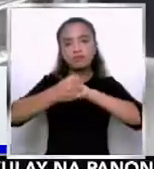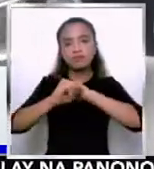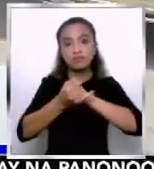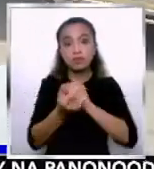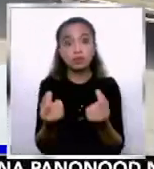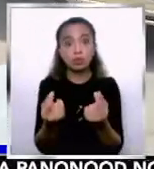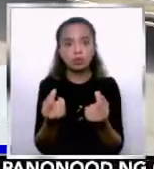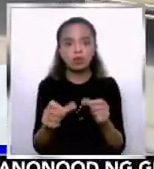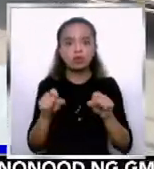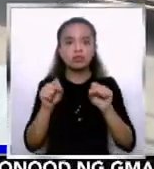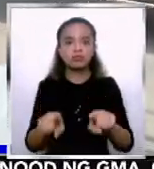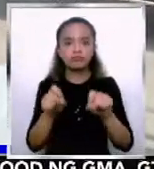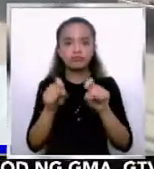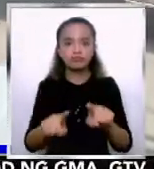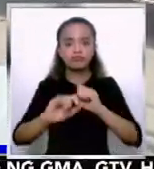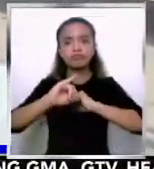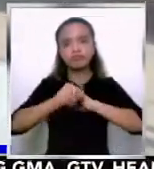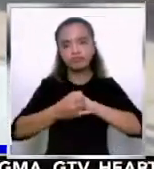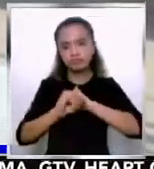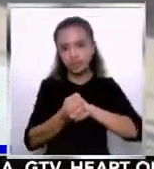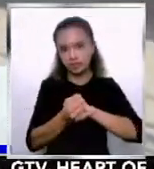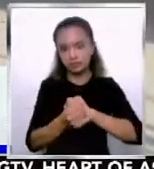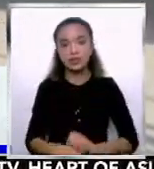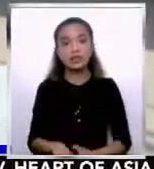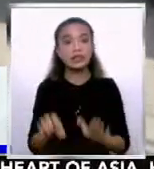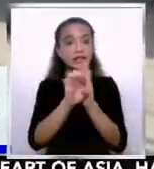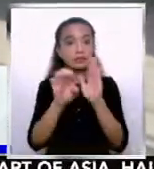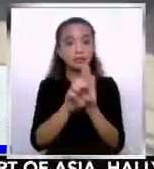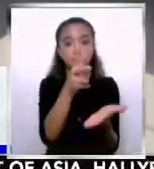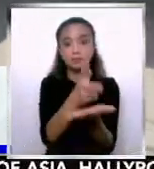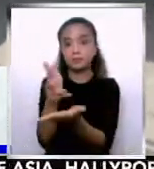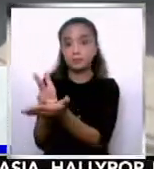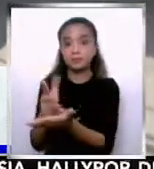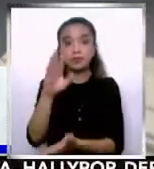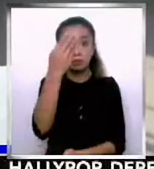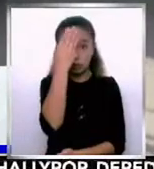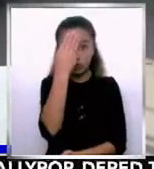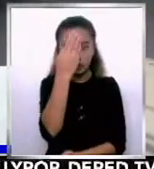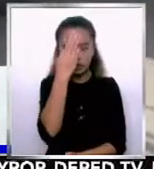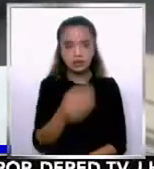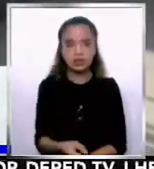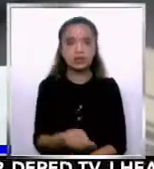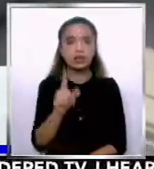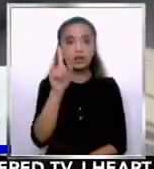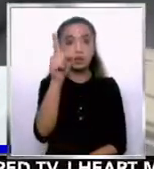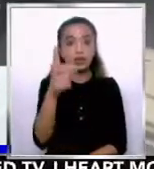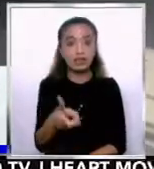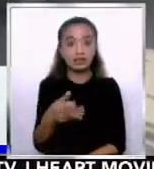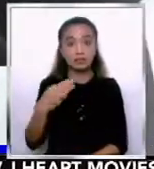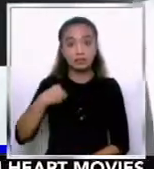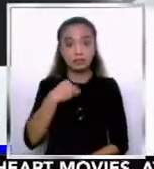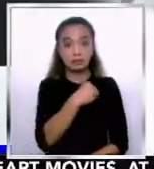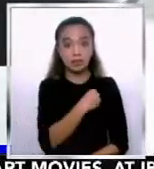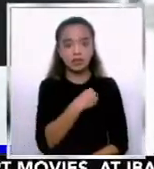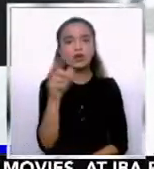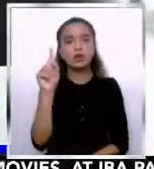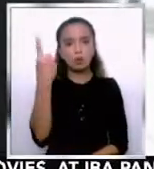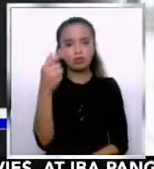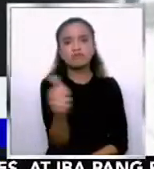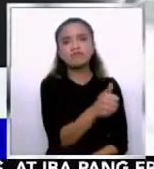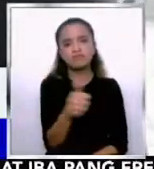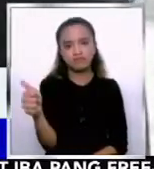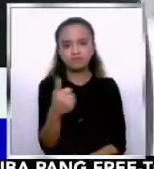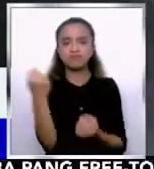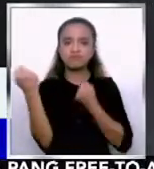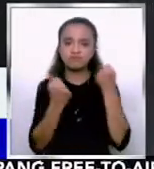mga jeep. Tulad sa isang terminal sa Plaridel, Bulacan, halos kalahati ng miyembro na lamang nila ang namamasada. Marami na akong